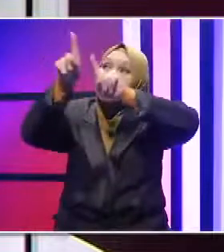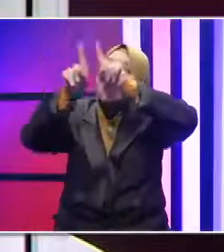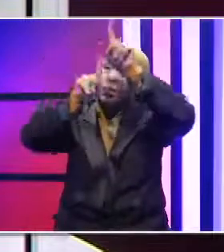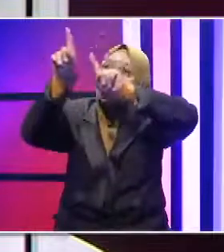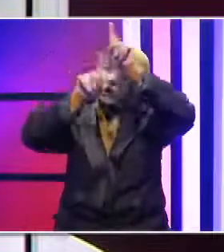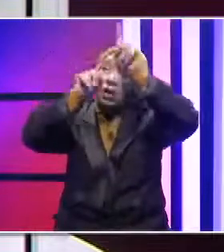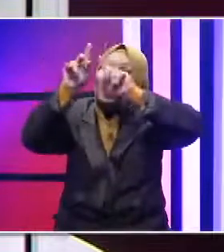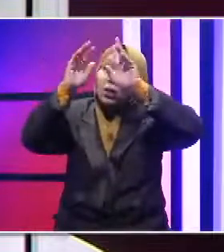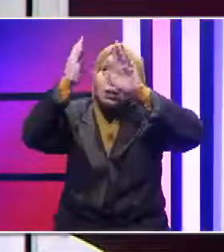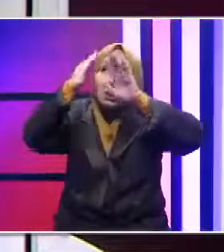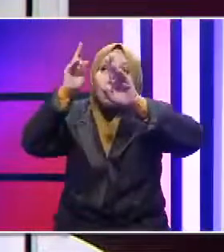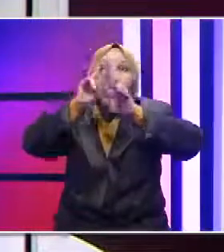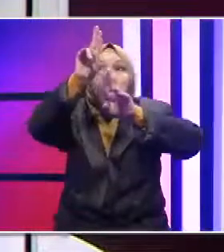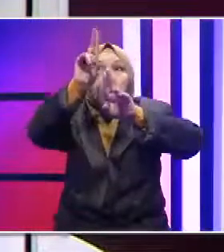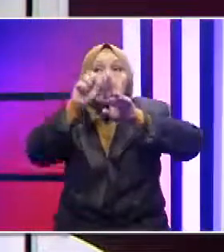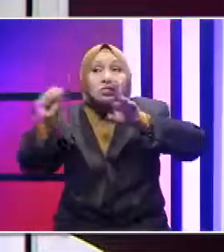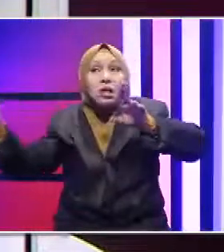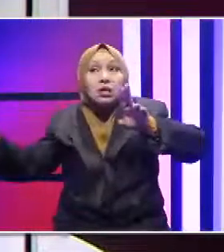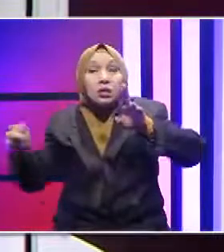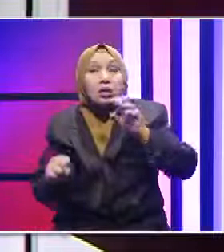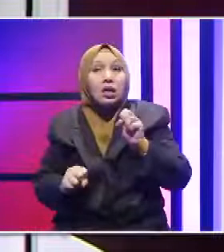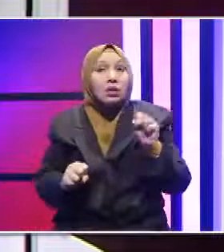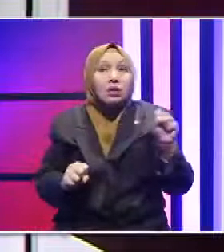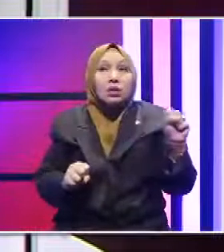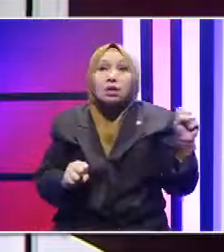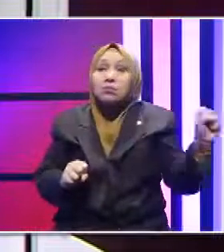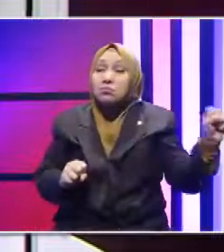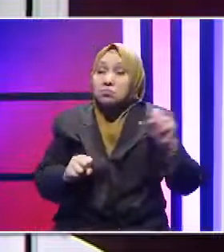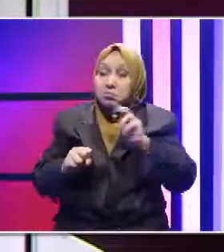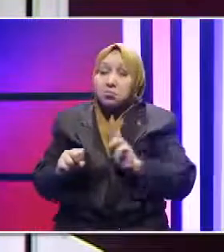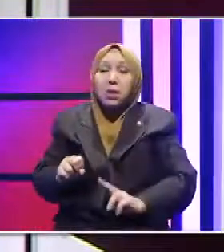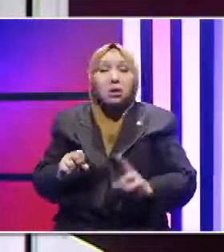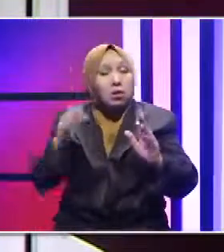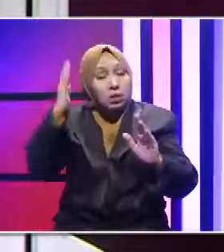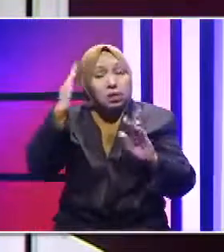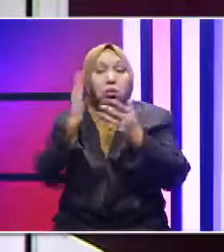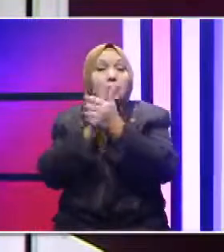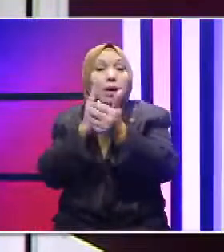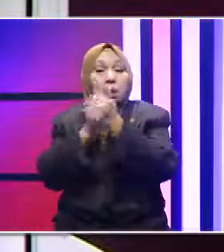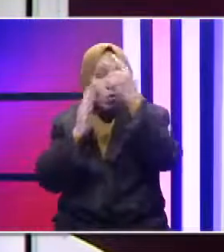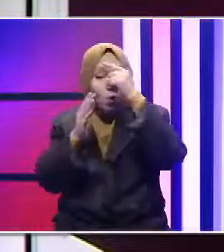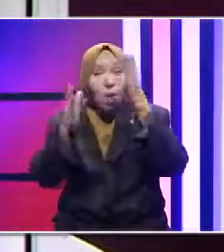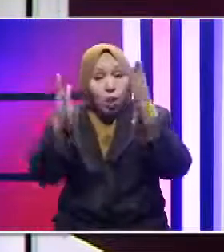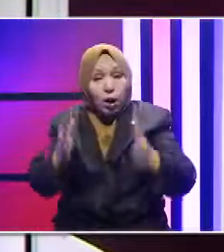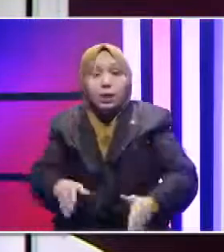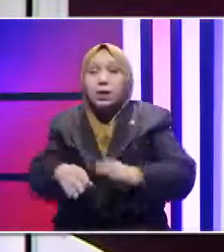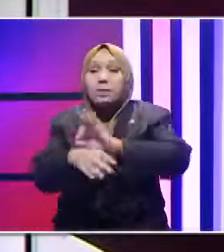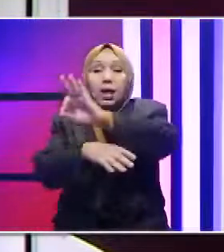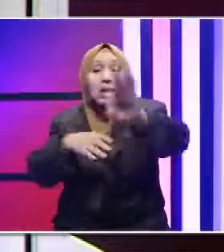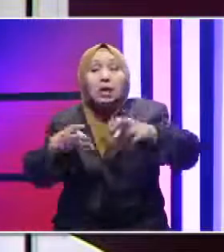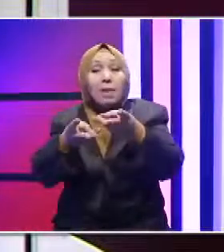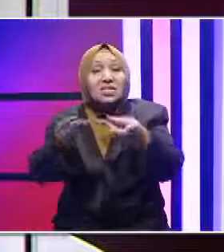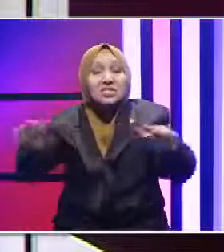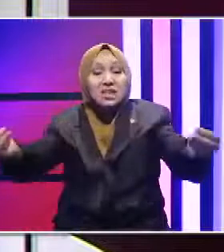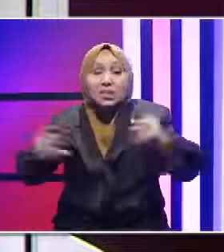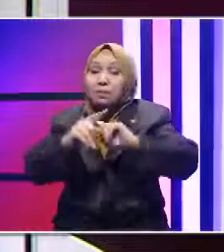itu, dia tahu ke utara, selatan, nak pergi Syam, nak pergi Palestin, nak pergi mana. Itu kemahiran bagi orang-orang di padang pasir. Tapi